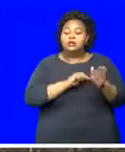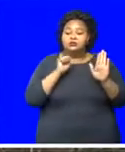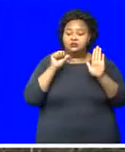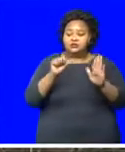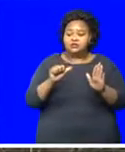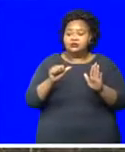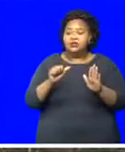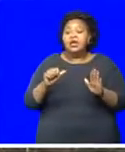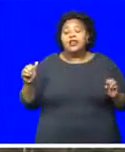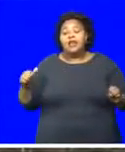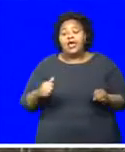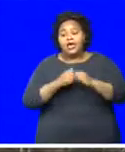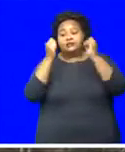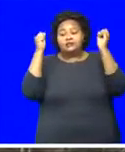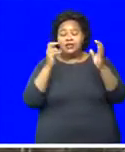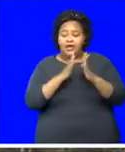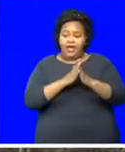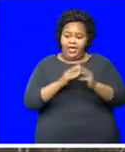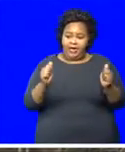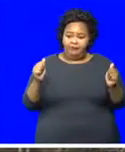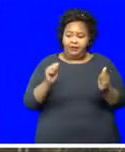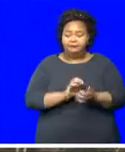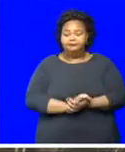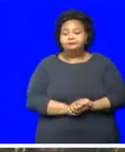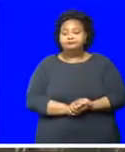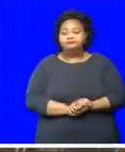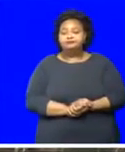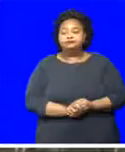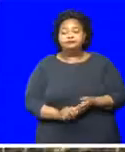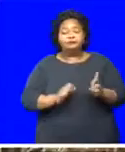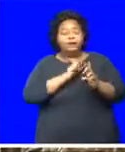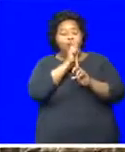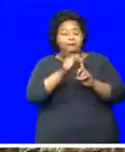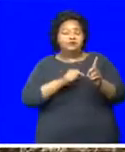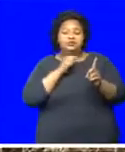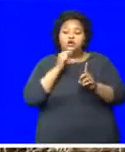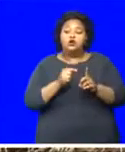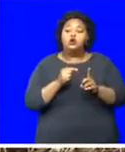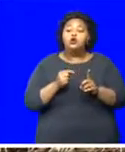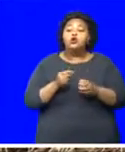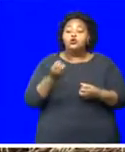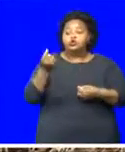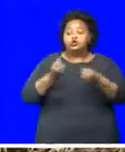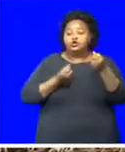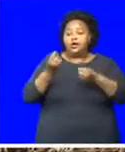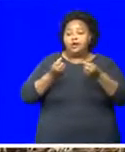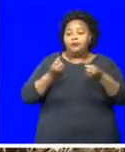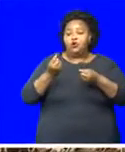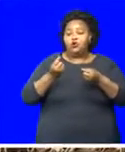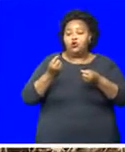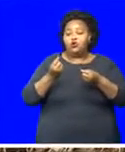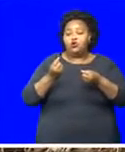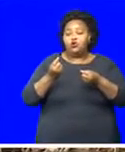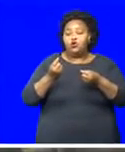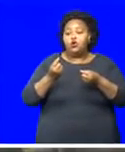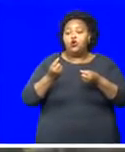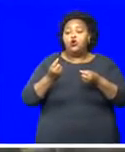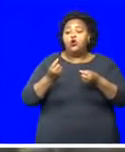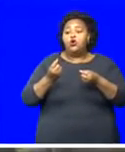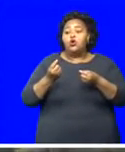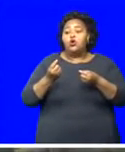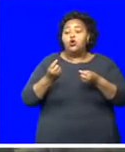naseyigabenxa elijakeleni ensimbini yesikhombisa likwashi. Lo mshayeli wemoto elihlobo lwenisana kuthiwa wehluleke kuyilawula nayebanga enkaluzitha